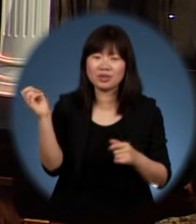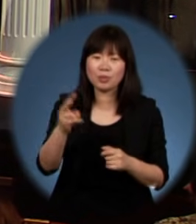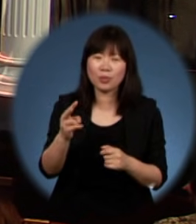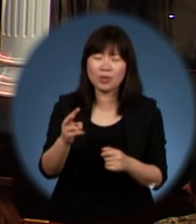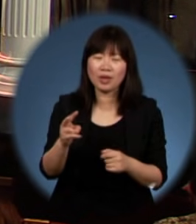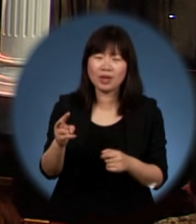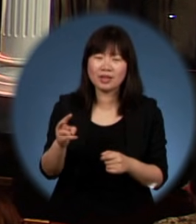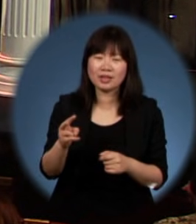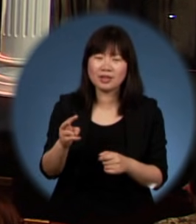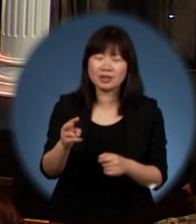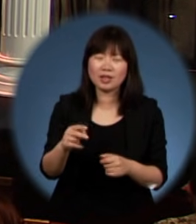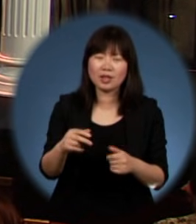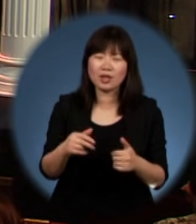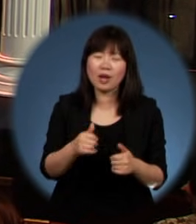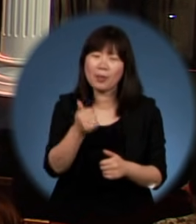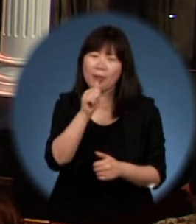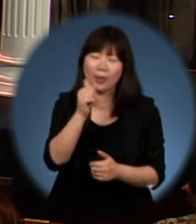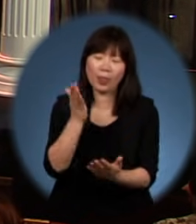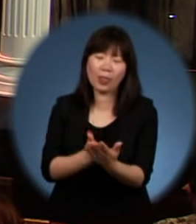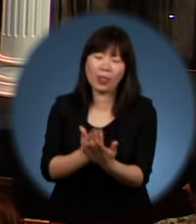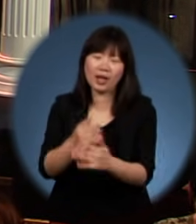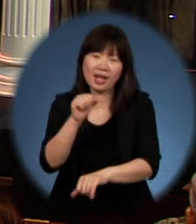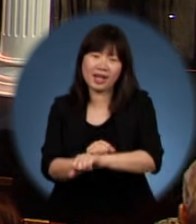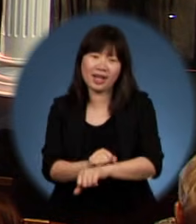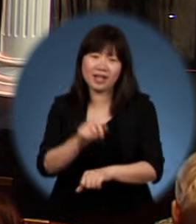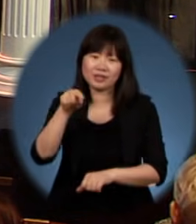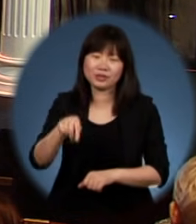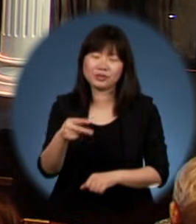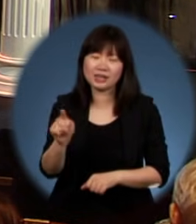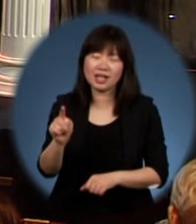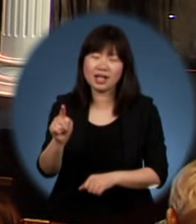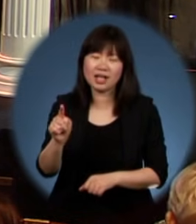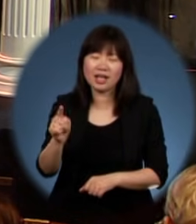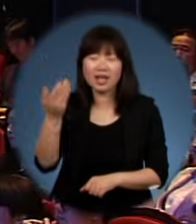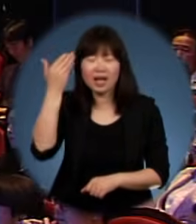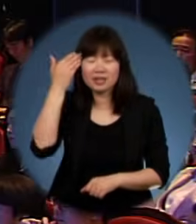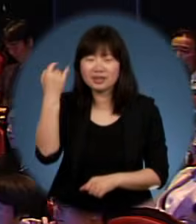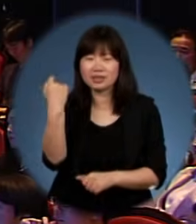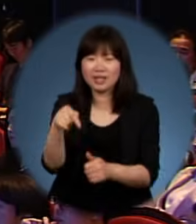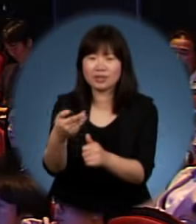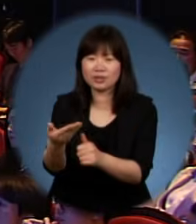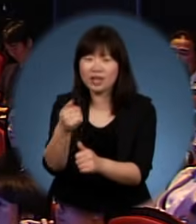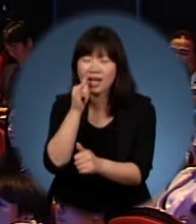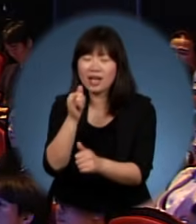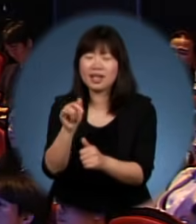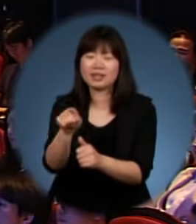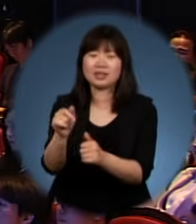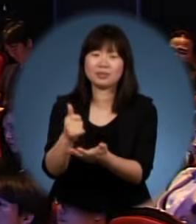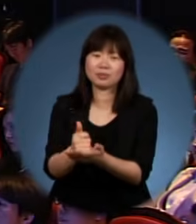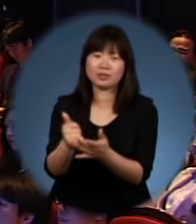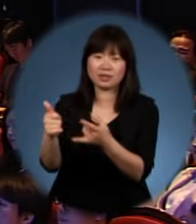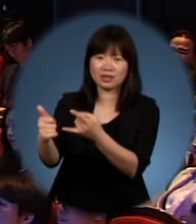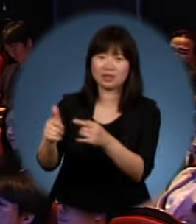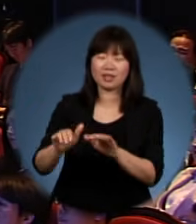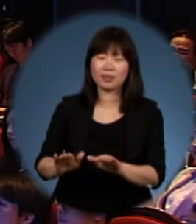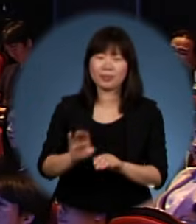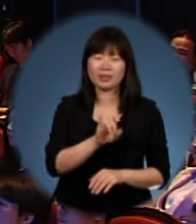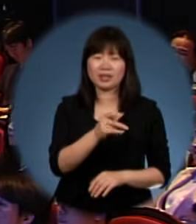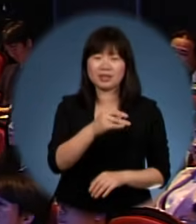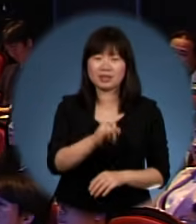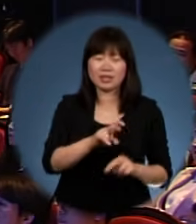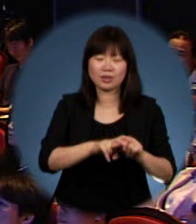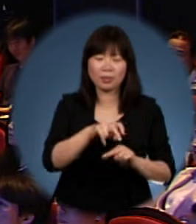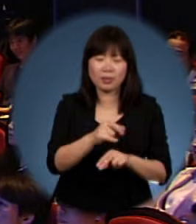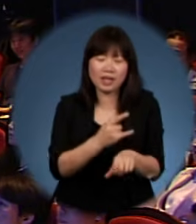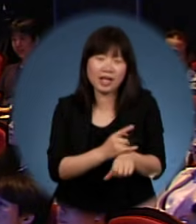변론을 자라라 레토릭 수사 걸 가르치는 그런 분이었습니다 자신의 학교도 있었어요 2분께서 페르시아를 전부